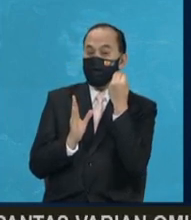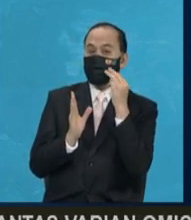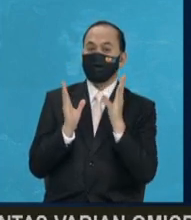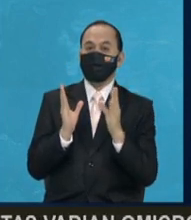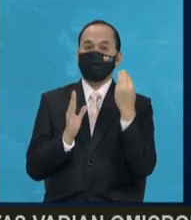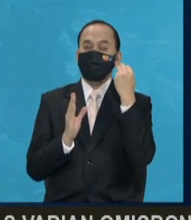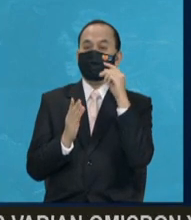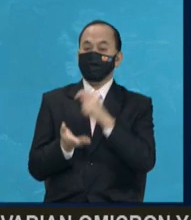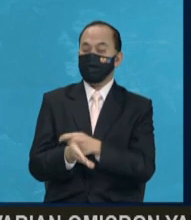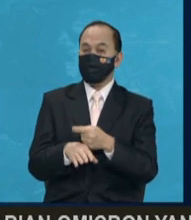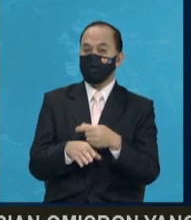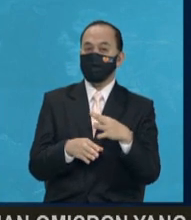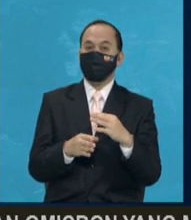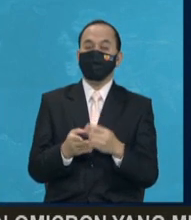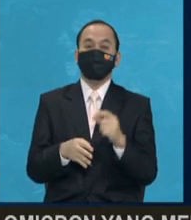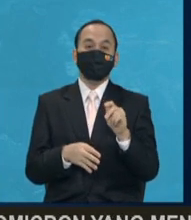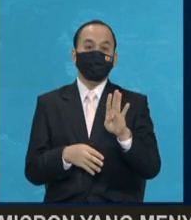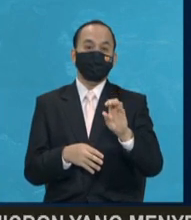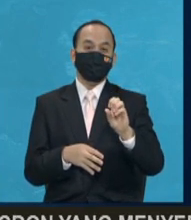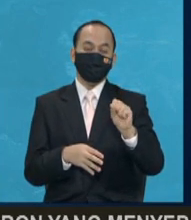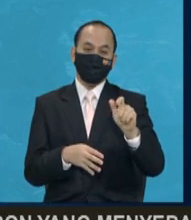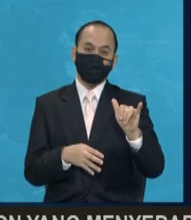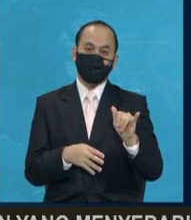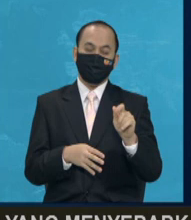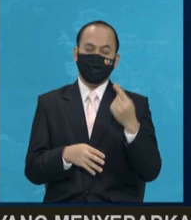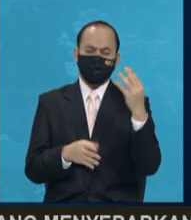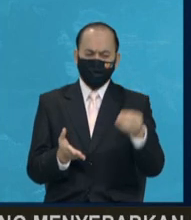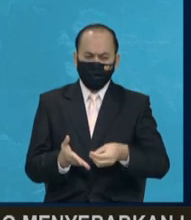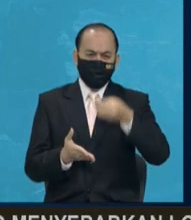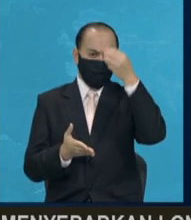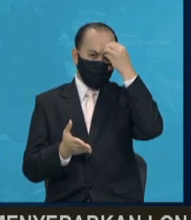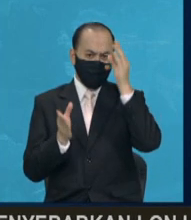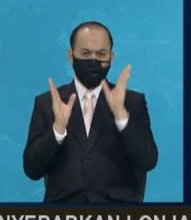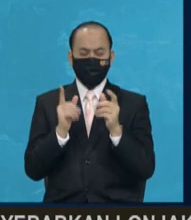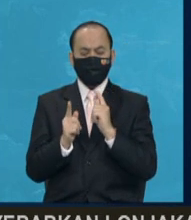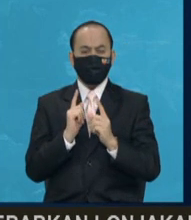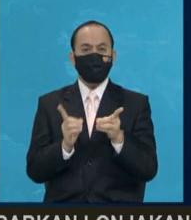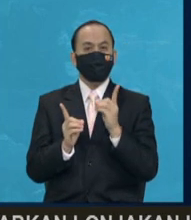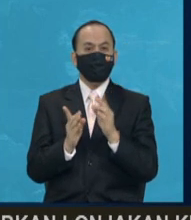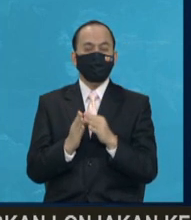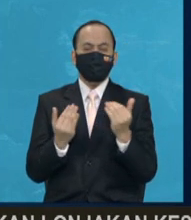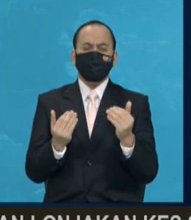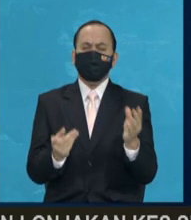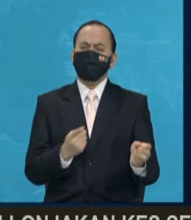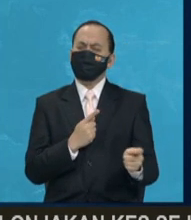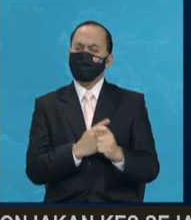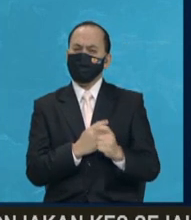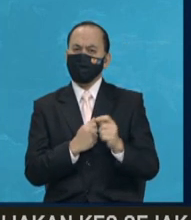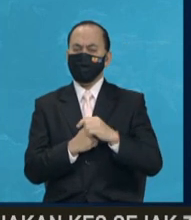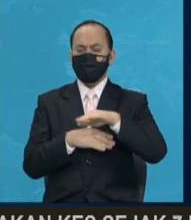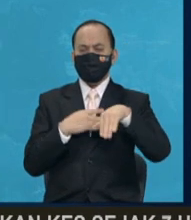dan Melayu bisa ya dengan mempelajarinya Jatidiri sebagai anak Brunei dapat dipertahankan dan dimakmurkan